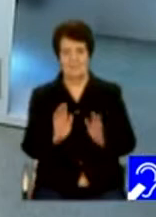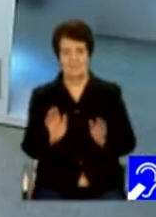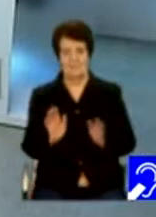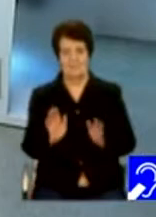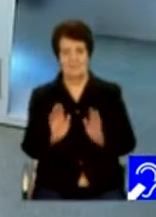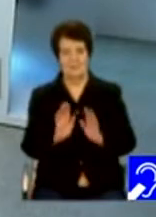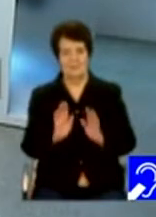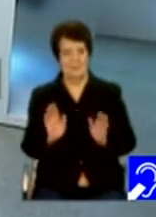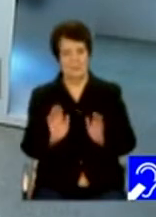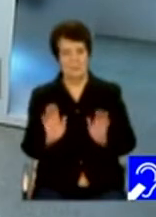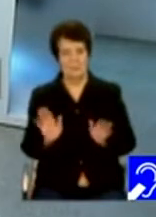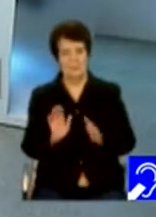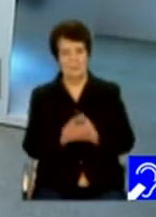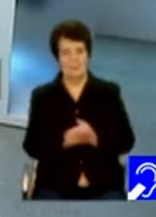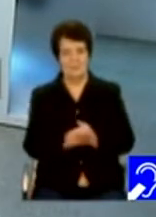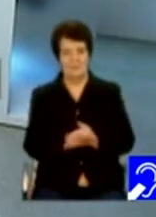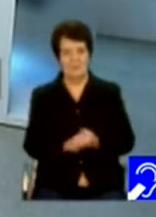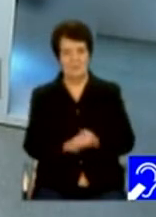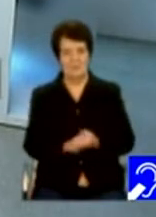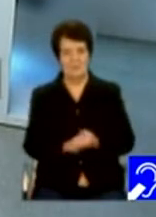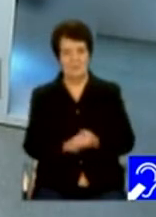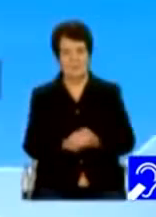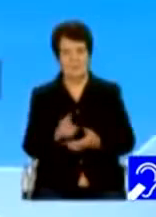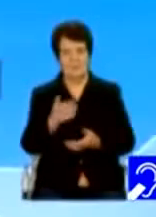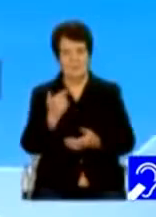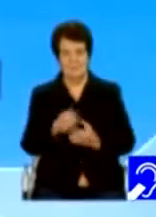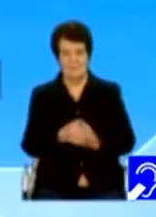și invers? Vă spun în cadrul emisiunii, le suternați lungă.